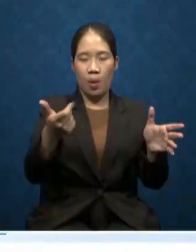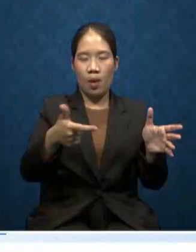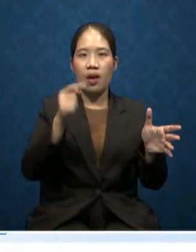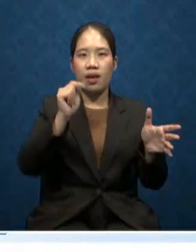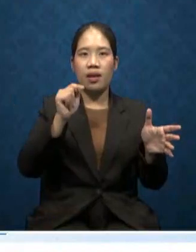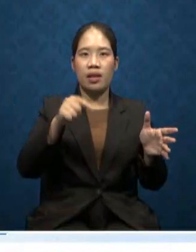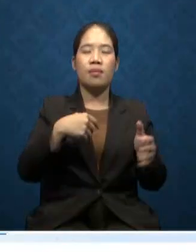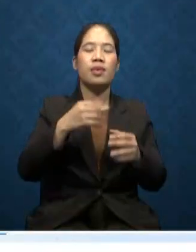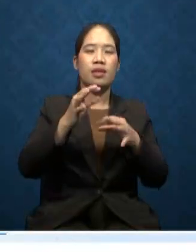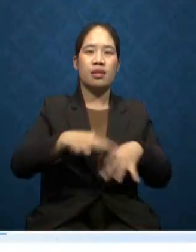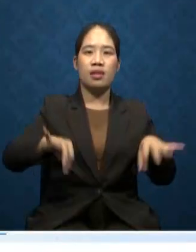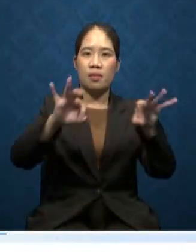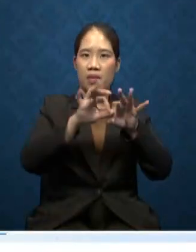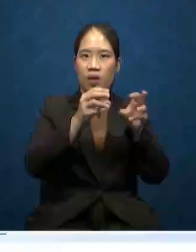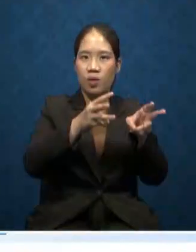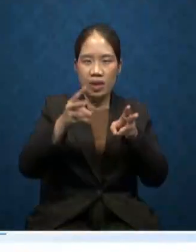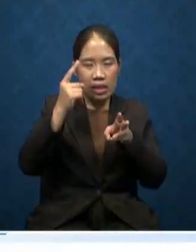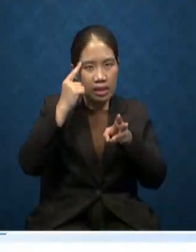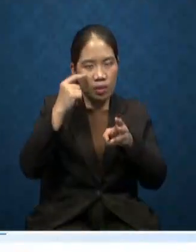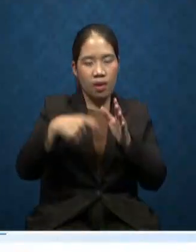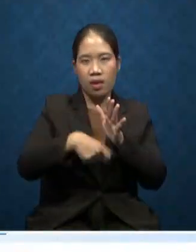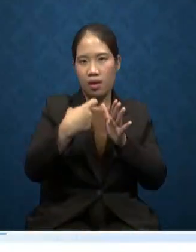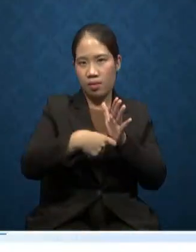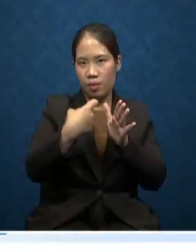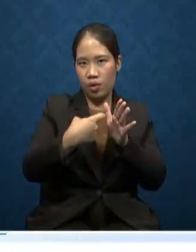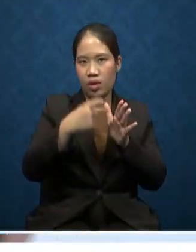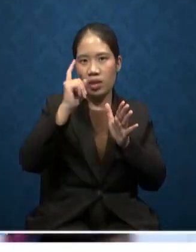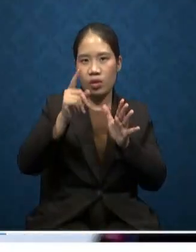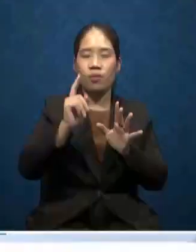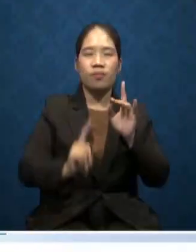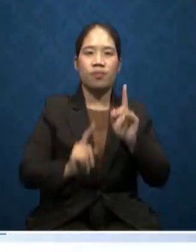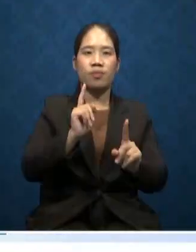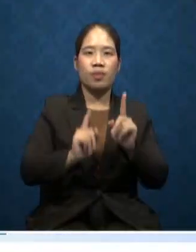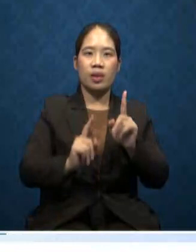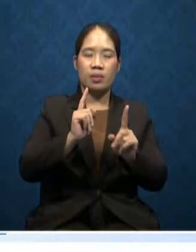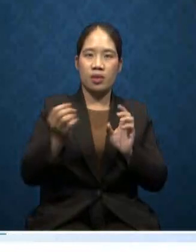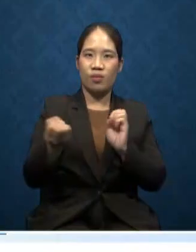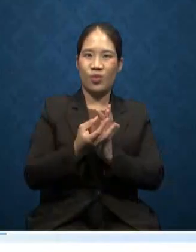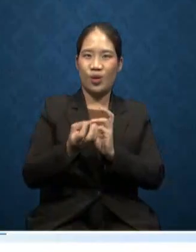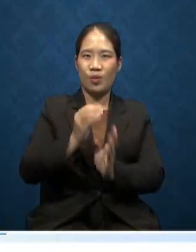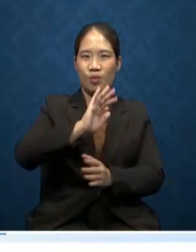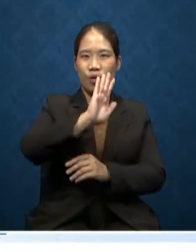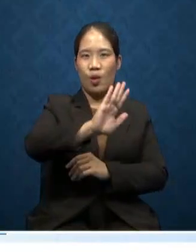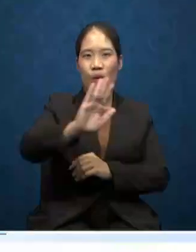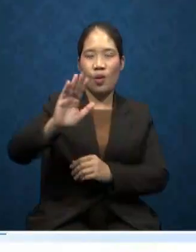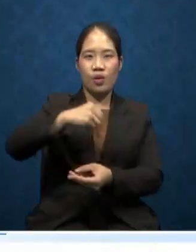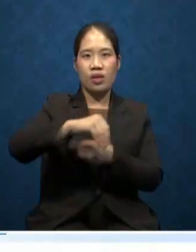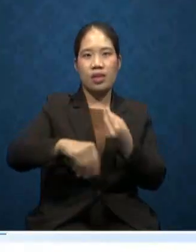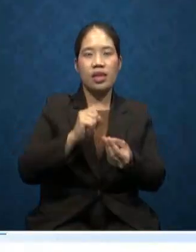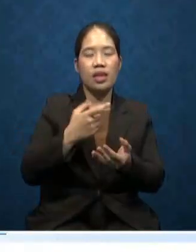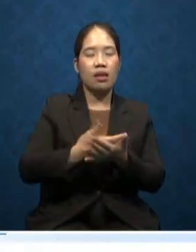ี่คืออาละสำคัญว่าเหตุผลที่จะต้องมีการประเมินผลกระทบทางเศษฐกิจจากการใช้เงิน